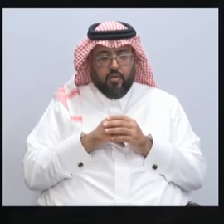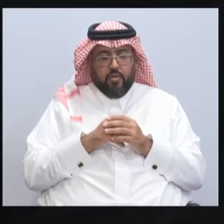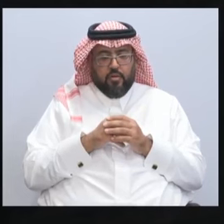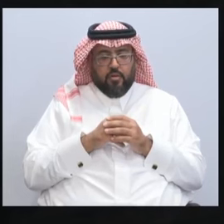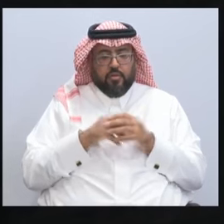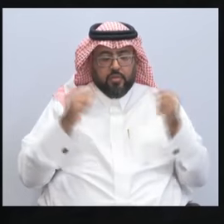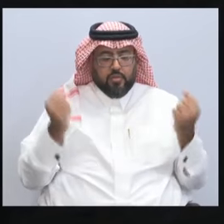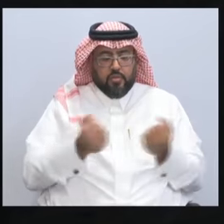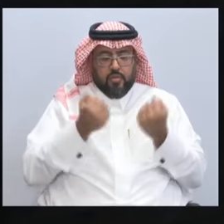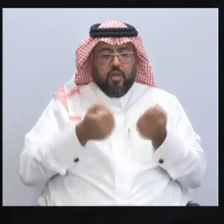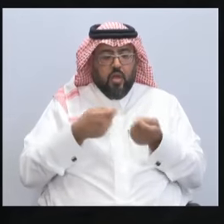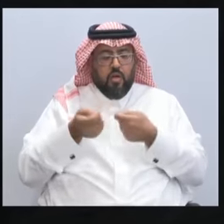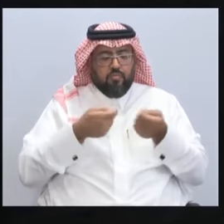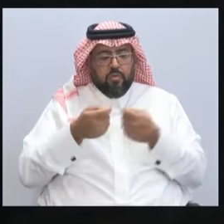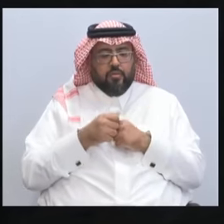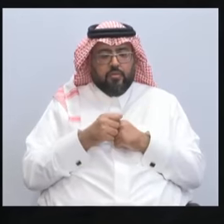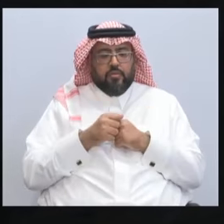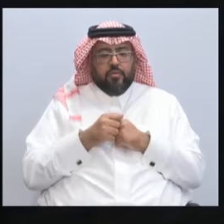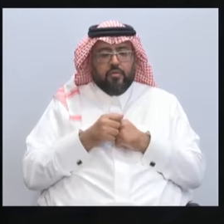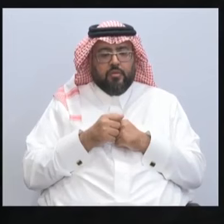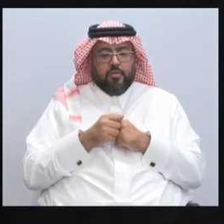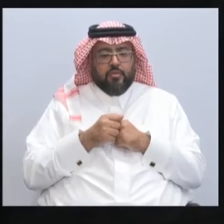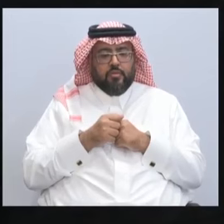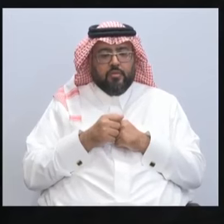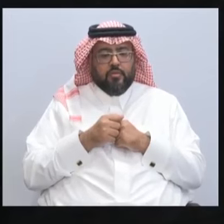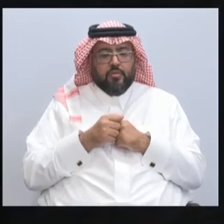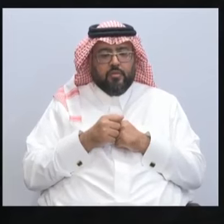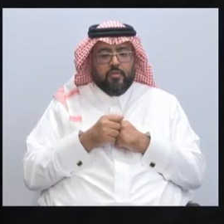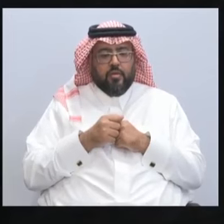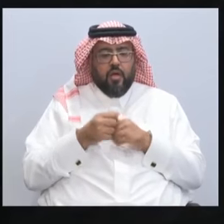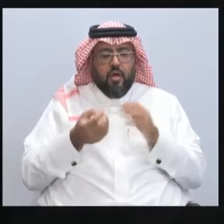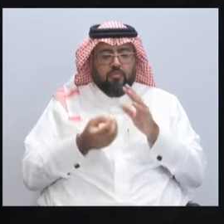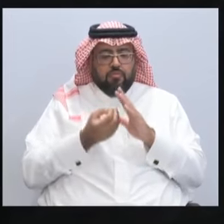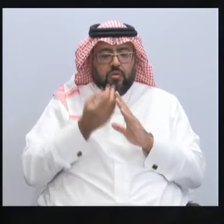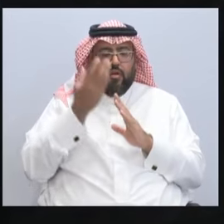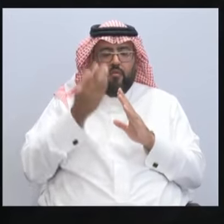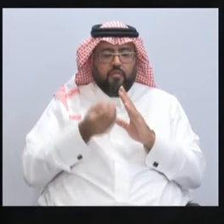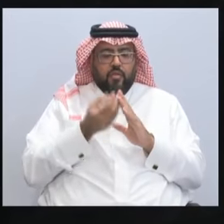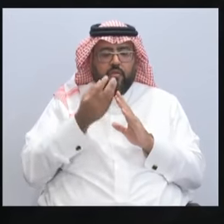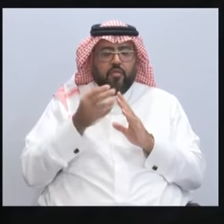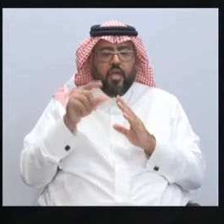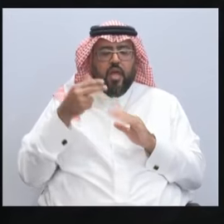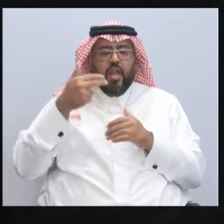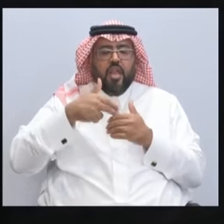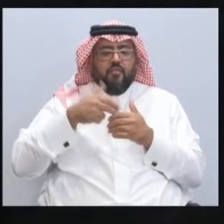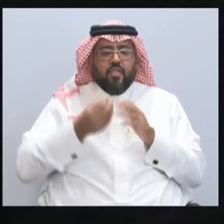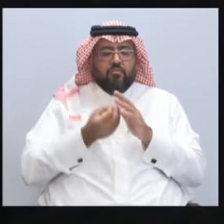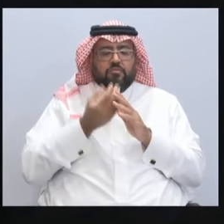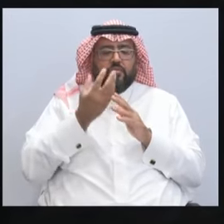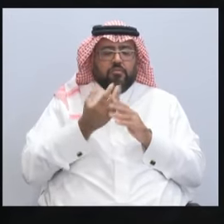من الانشطه الاقتصاديه كذلك ماش الاقتصاديه النفط والثروه المعدنيه